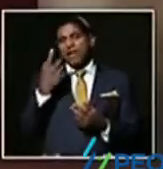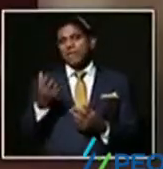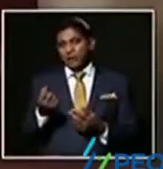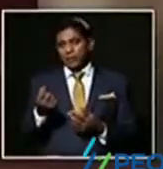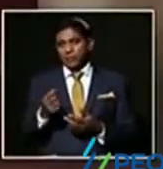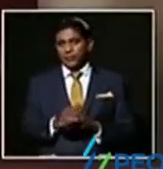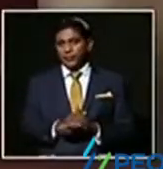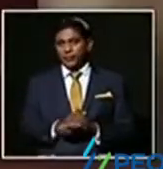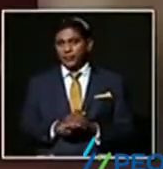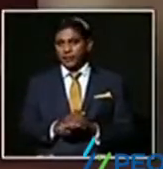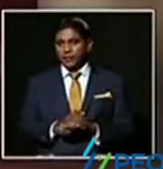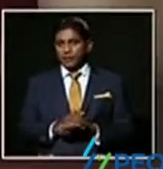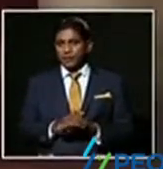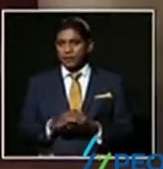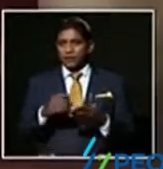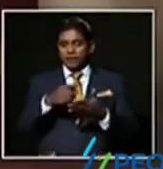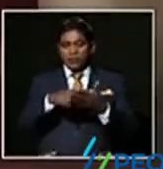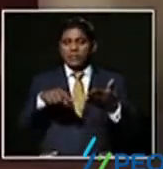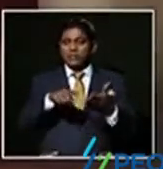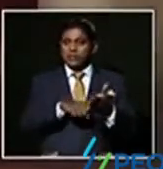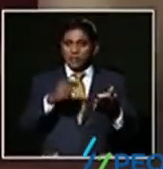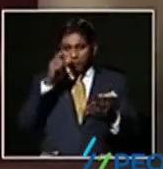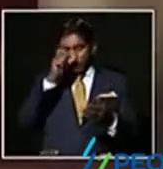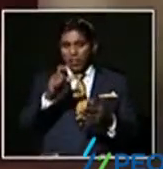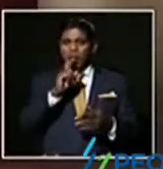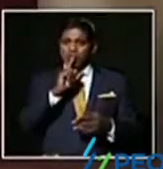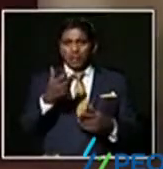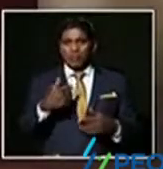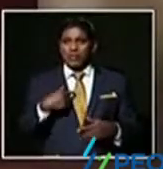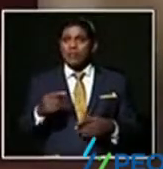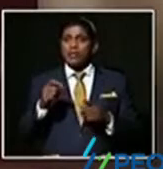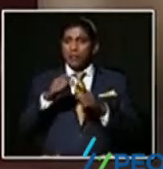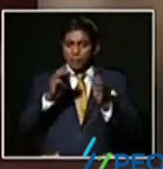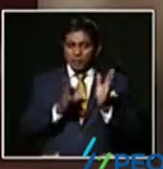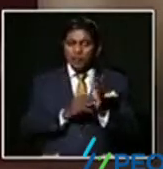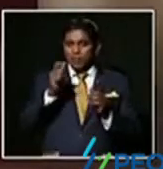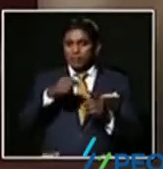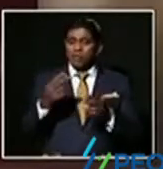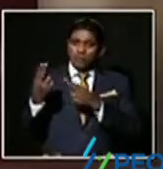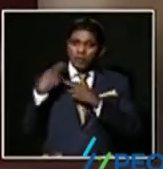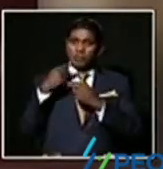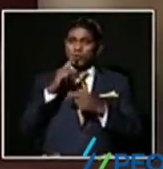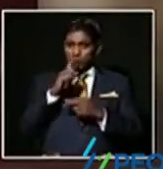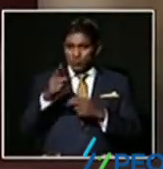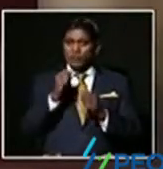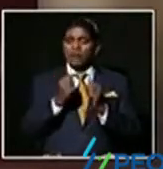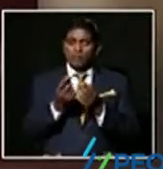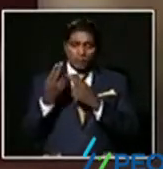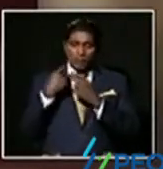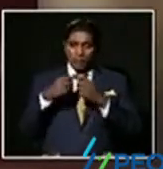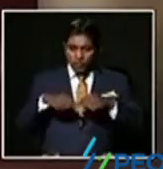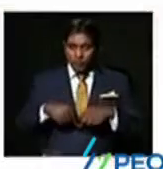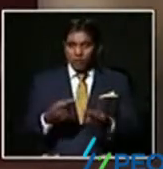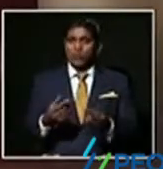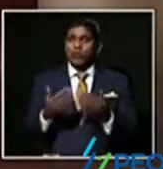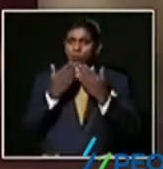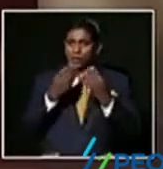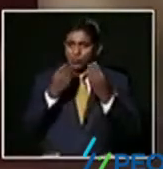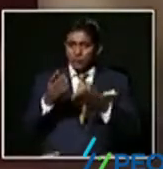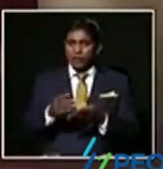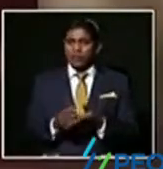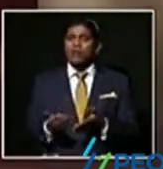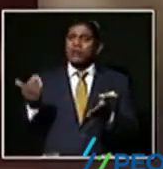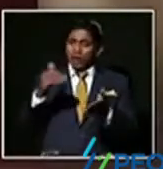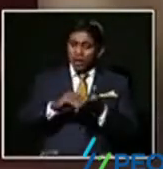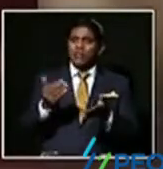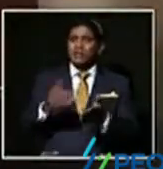බලාගෙන කළ යුතු දේවල් නෙමෙයි මෙව්වා කිව්වයින් පස්සේ අගමැතිවරයා වගකීමෙන් කිව්වයින් පස්සේ ඒ පිළිබඳව කට කටයුතු කරනවා ඒ පිළිබඳව උපදෙස් දුන්නයි කියලා අයිත් නැති